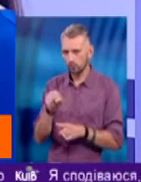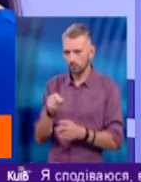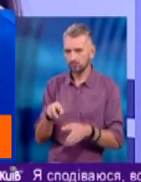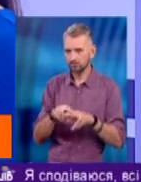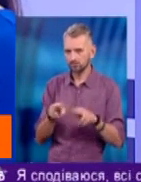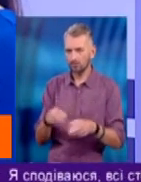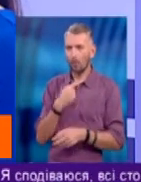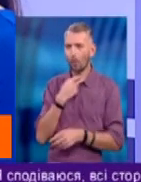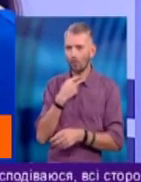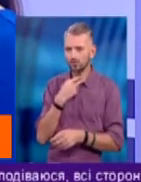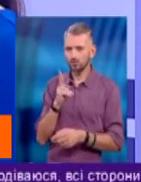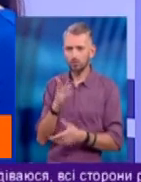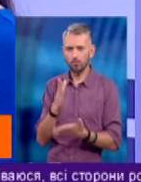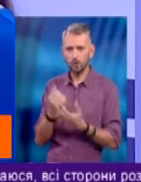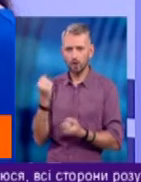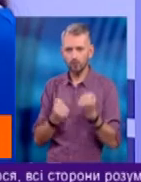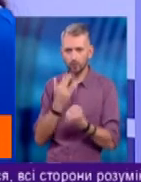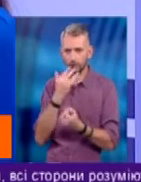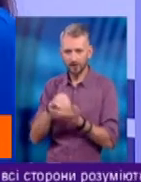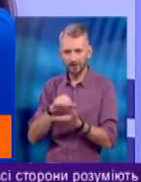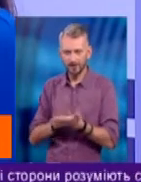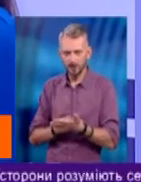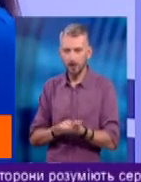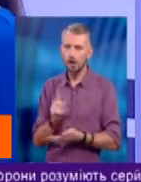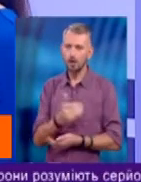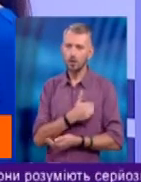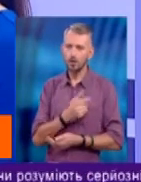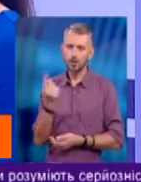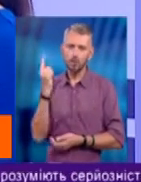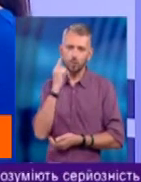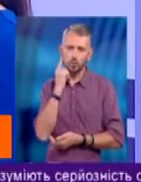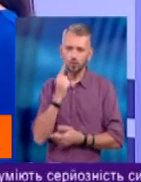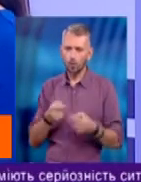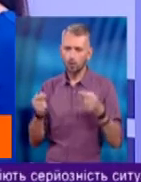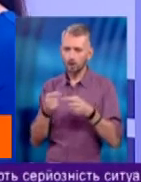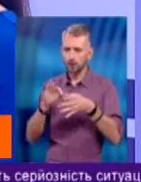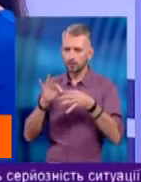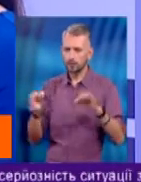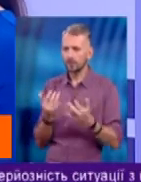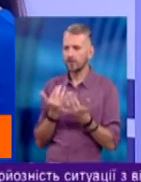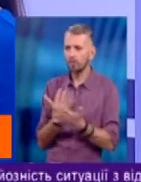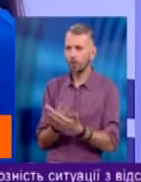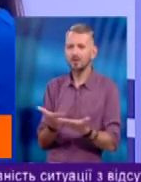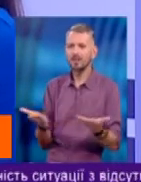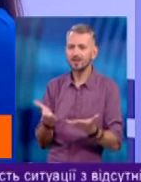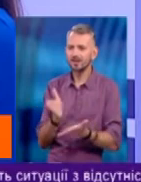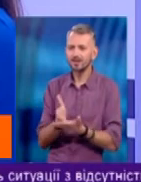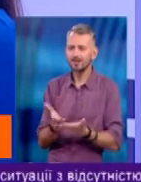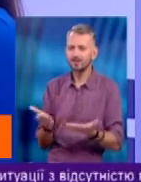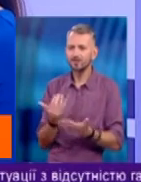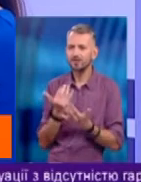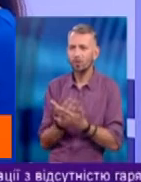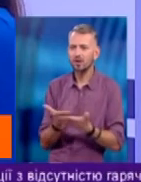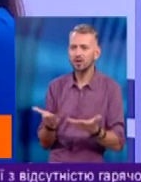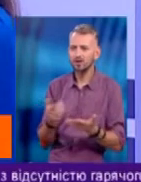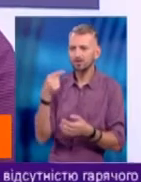які мають авто на іноземній реєстрації, тим не менше, от хотілося б почути конкретні сформульовані вимоги. Які вони є?